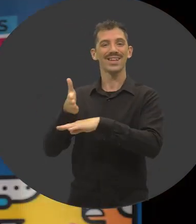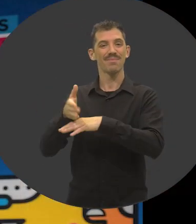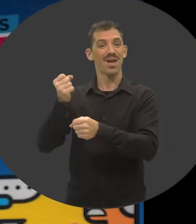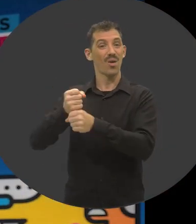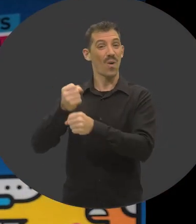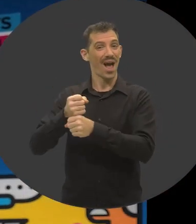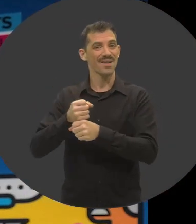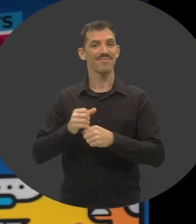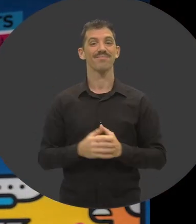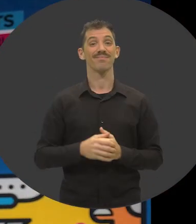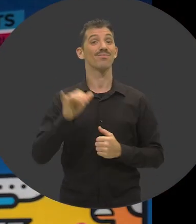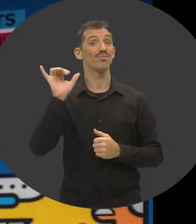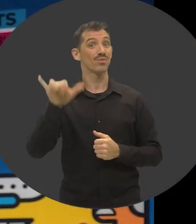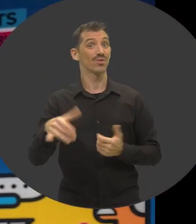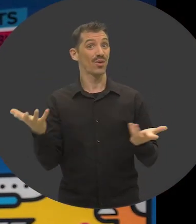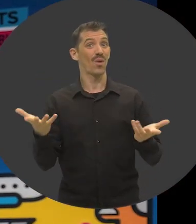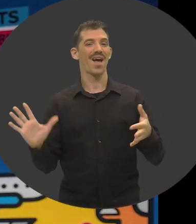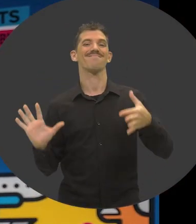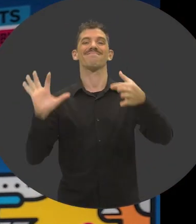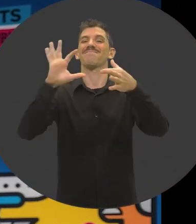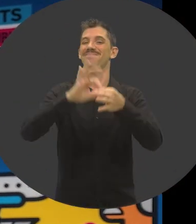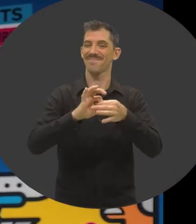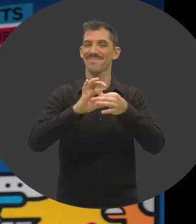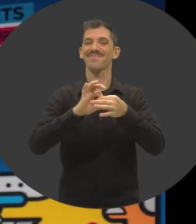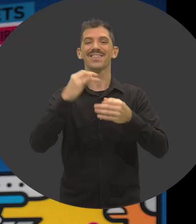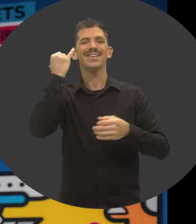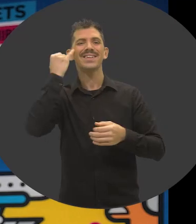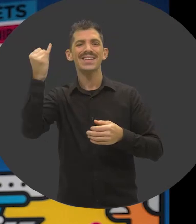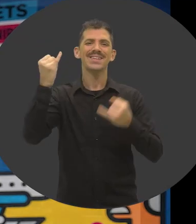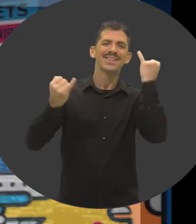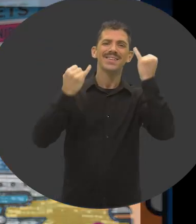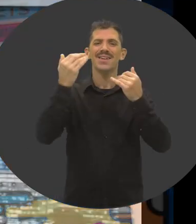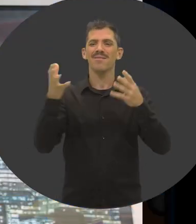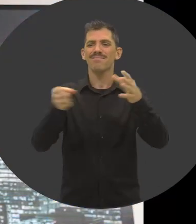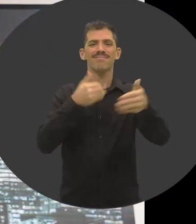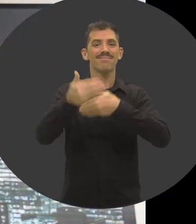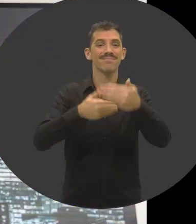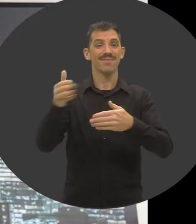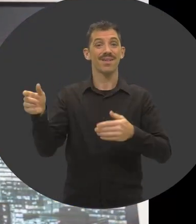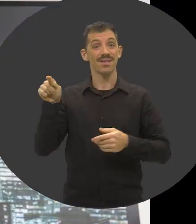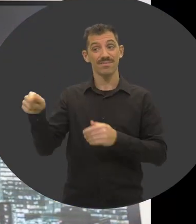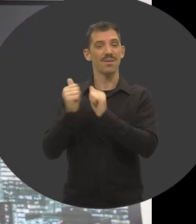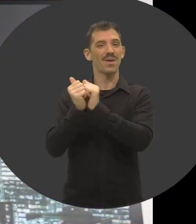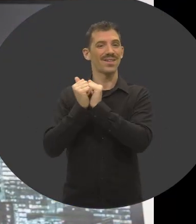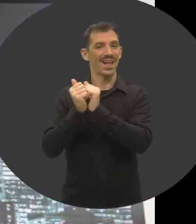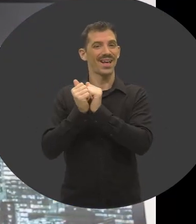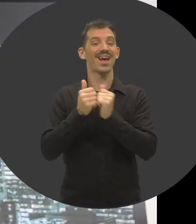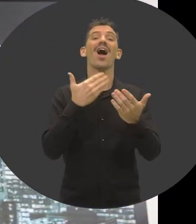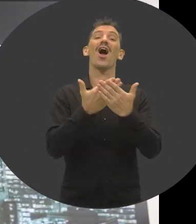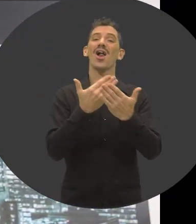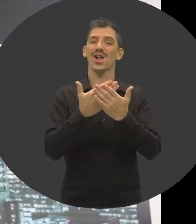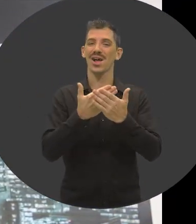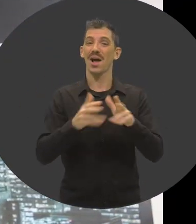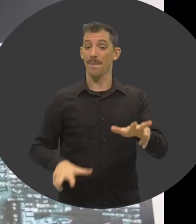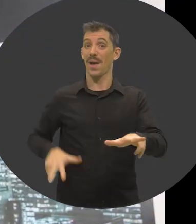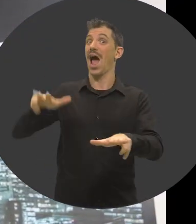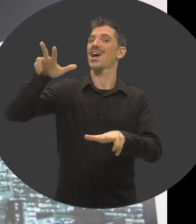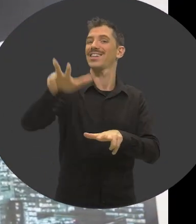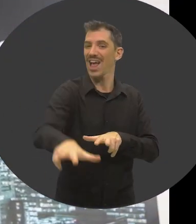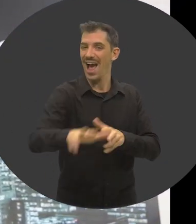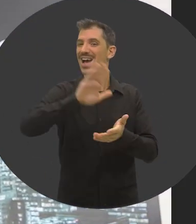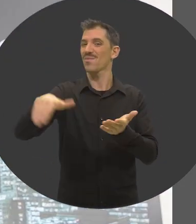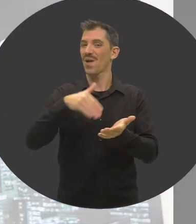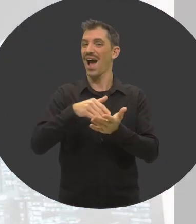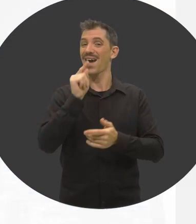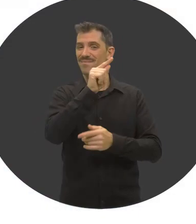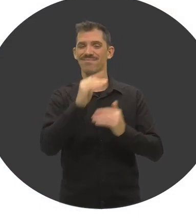créant des voies d'accès à l'emploi. C'est la raison pour laquelle ils ont lancé une initiative d'embauche inclusive en collaboration